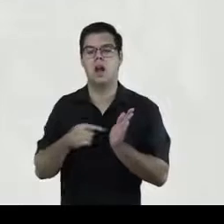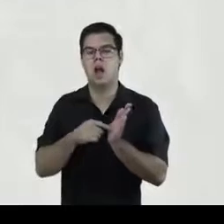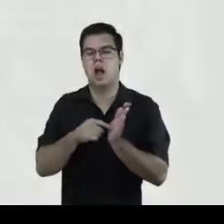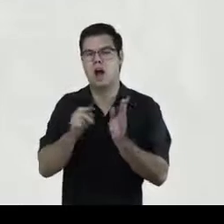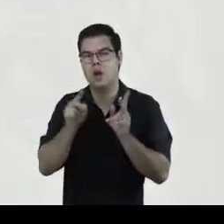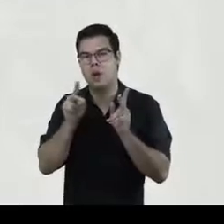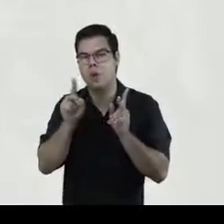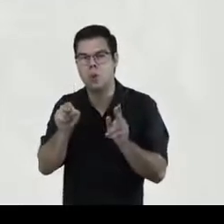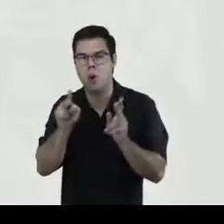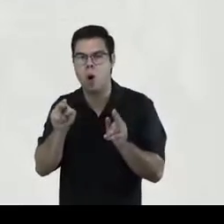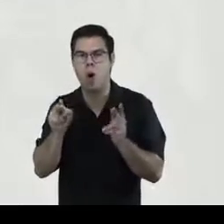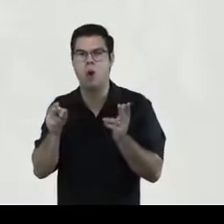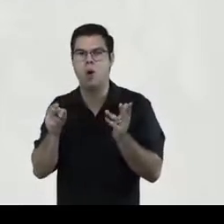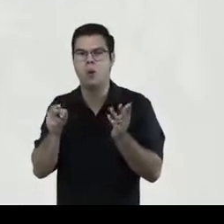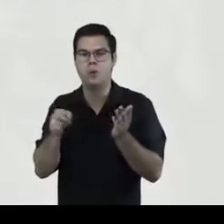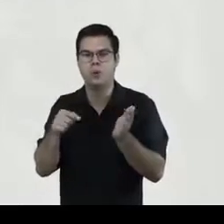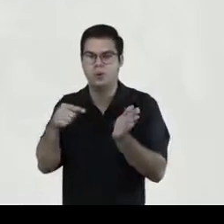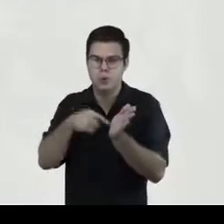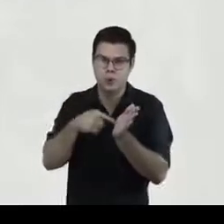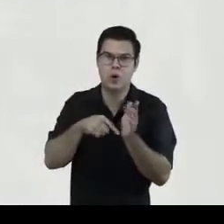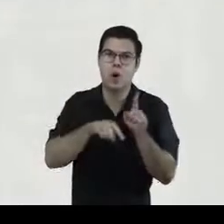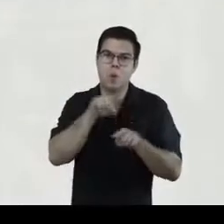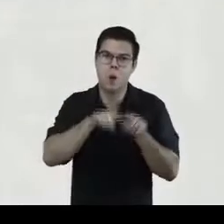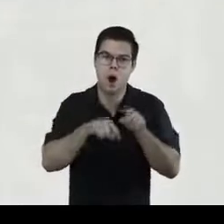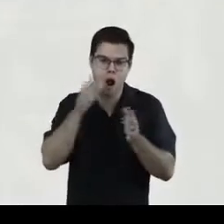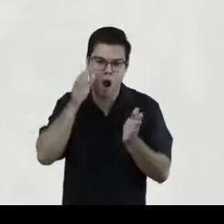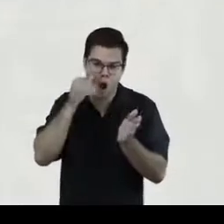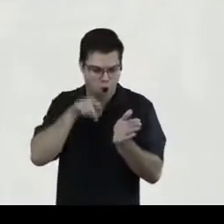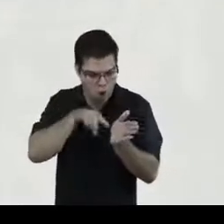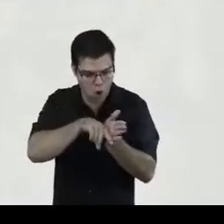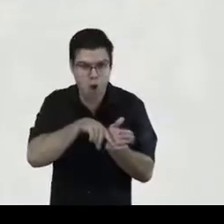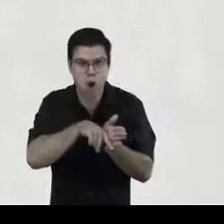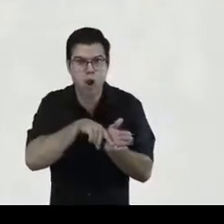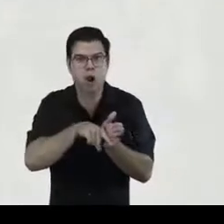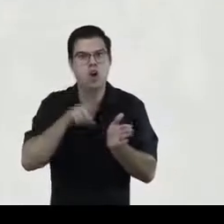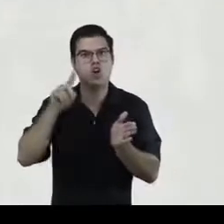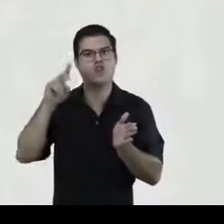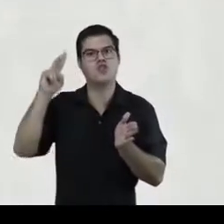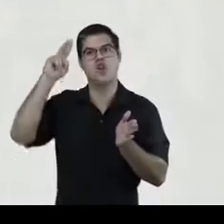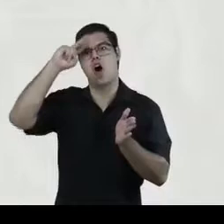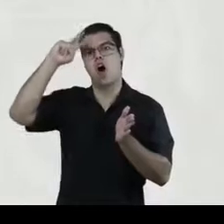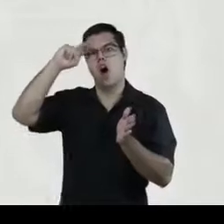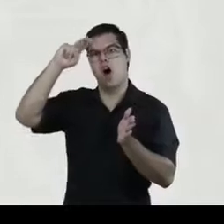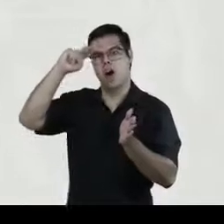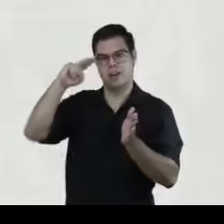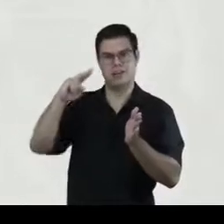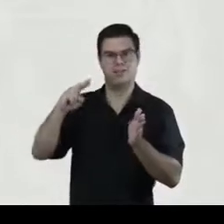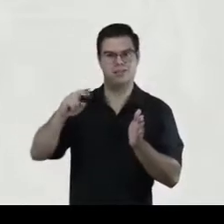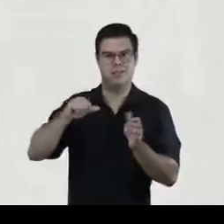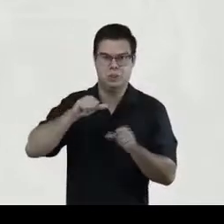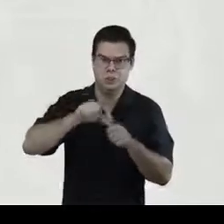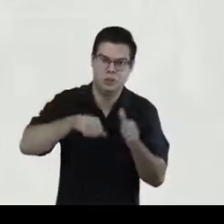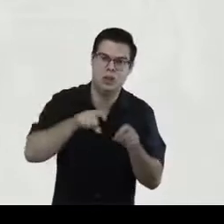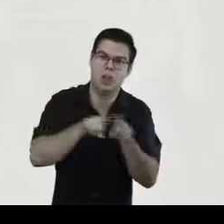de curiosité de l'histoire de l'édition et de l'histoire de la collection. Suivante.